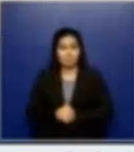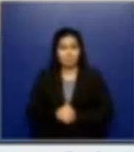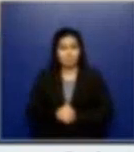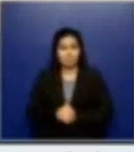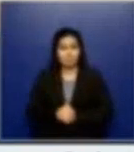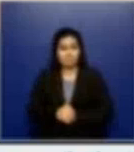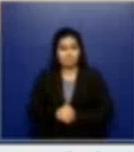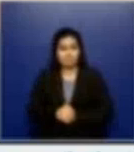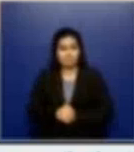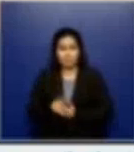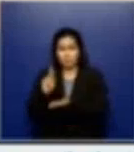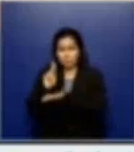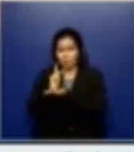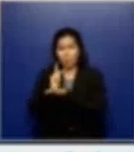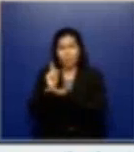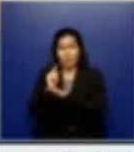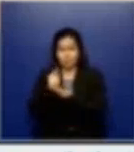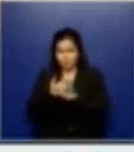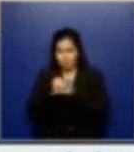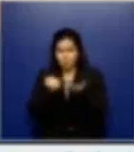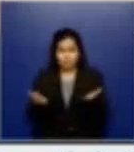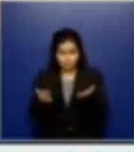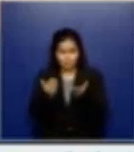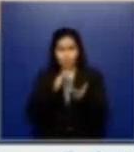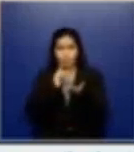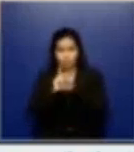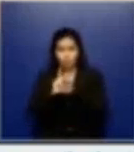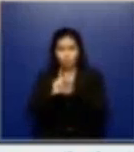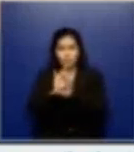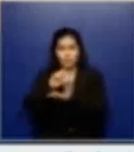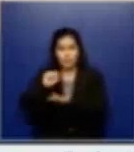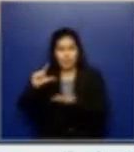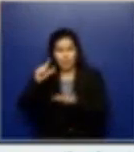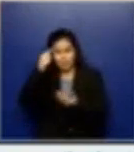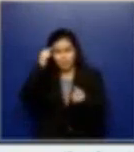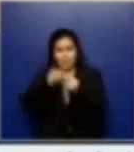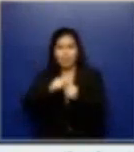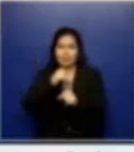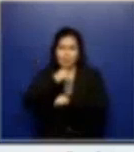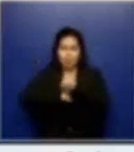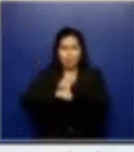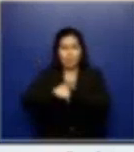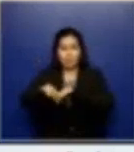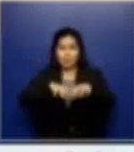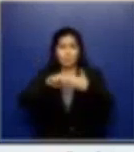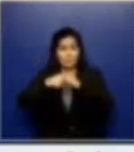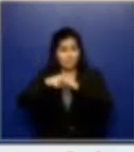ถ้ากู้เพื่อการนี้เข้ามาพวกผมจะช่วยเพราะแม้ท่านไม่ลงทุนเมกะโปรเจกต์นะท่